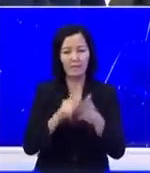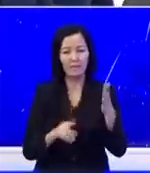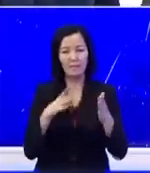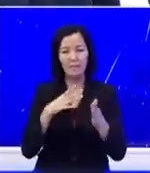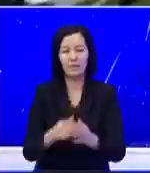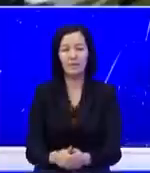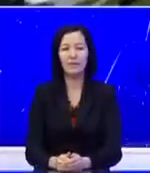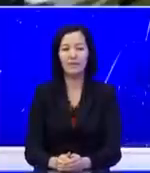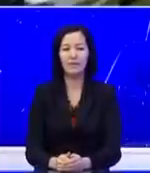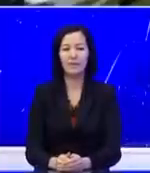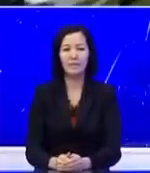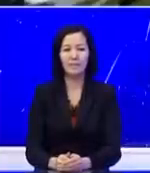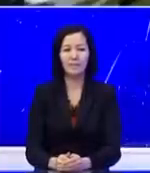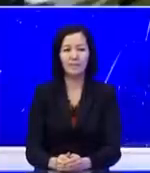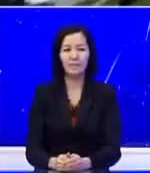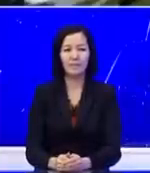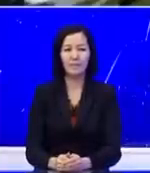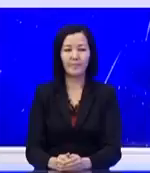білдірді.